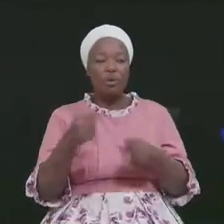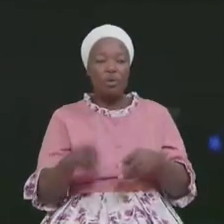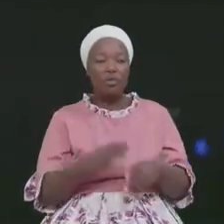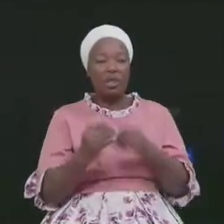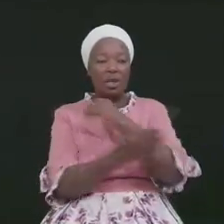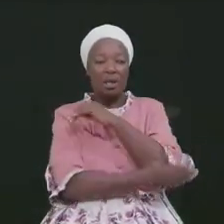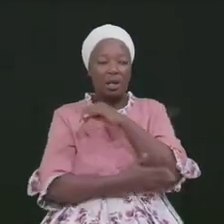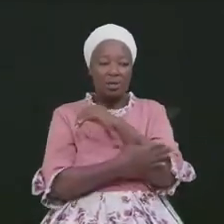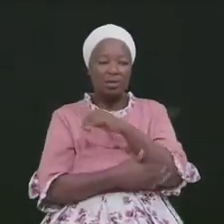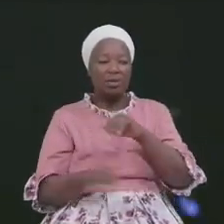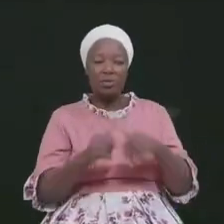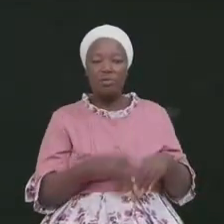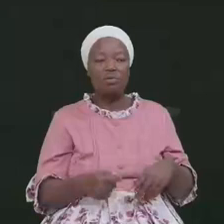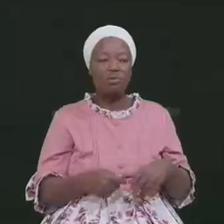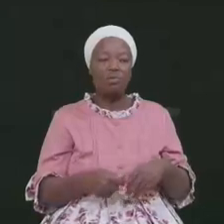nous. »